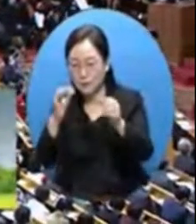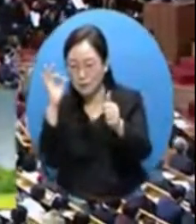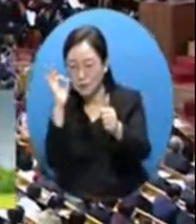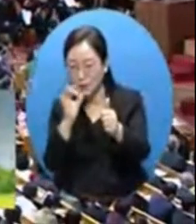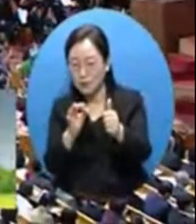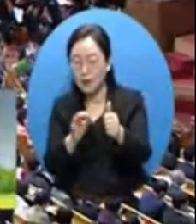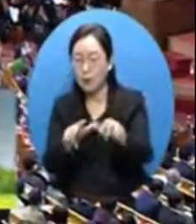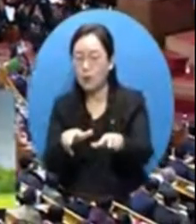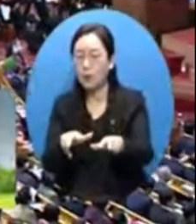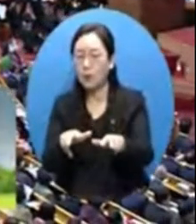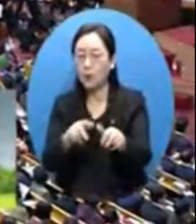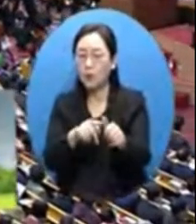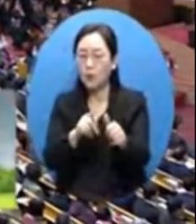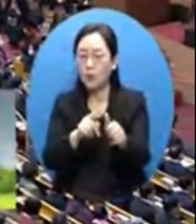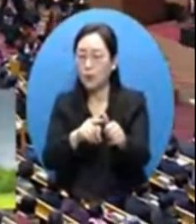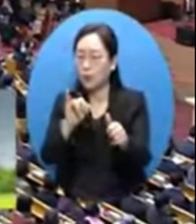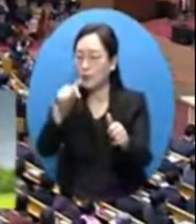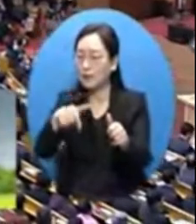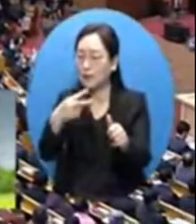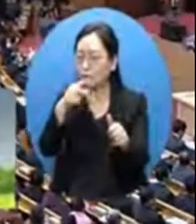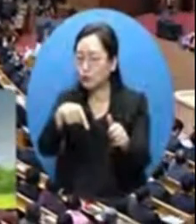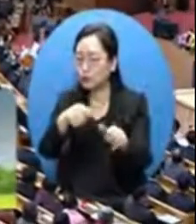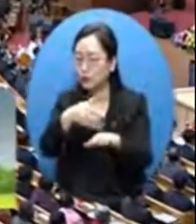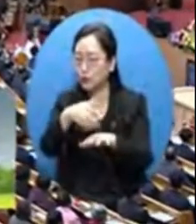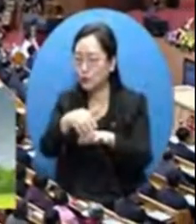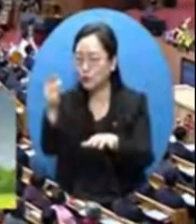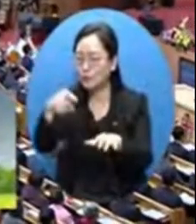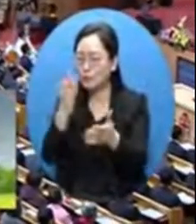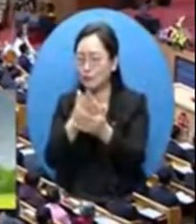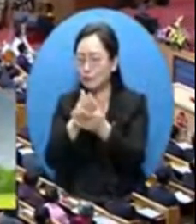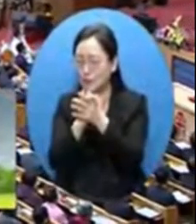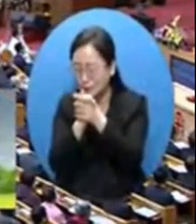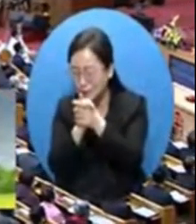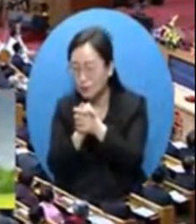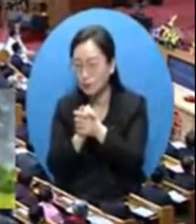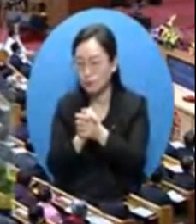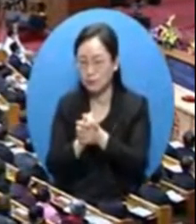오늘은 그 익두 깡패가 안 나가게 해달라고 빌었습니다.